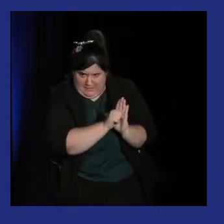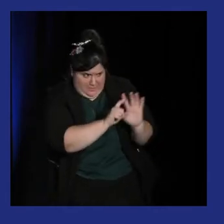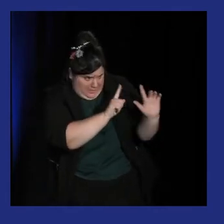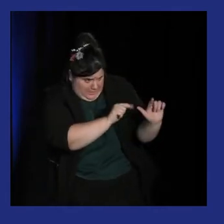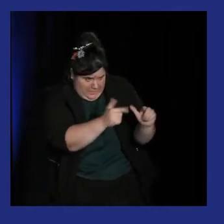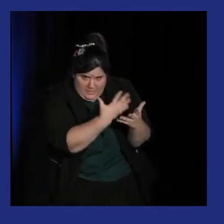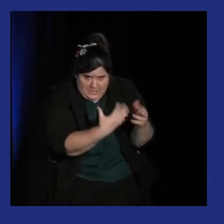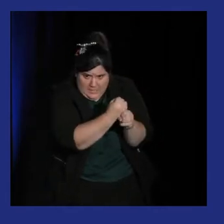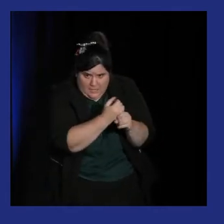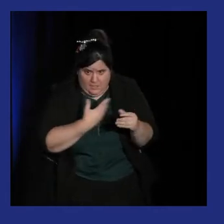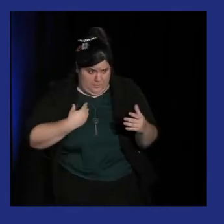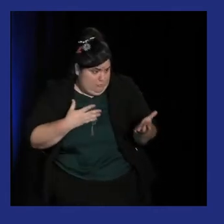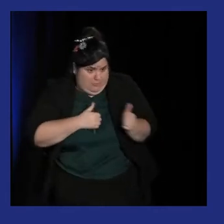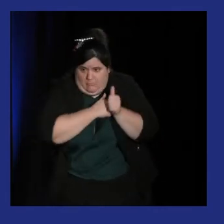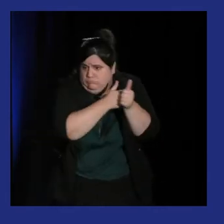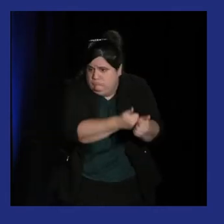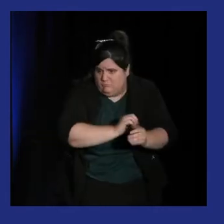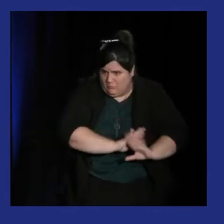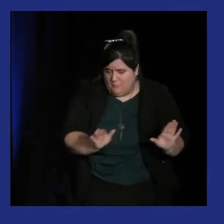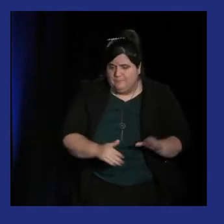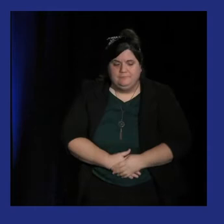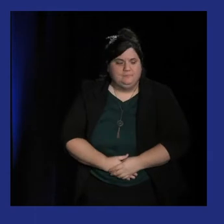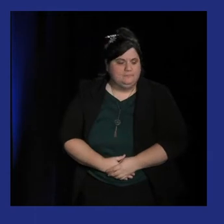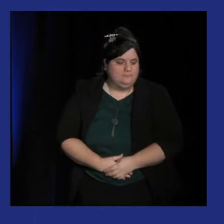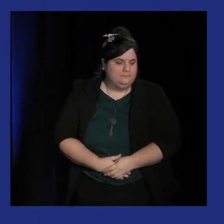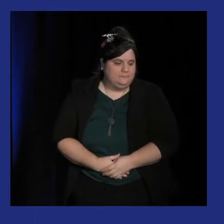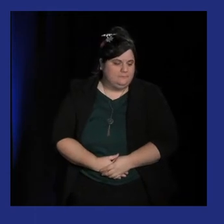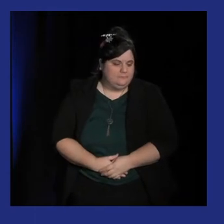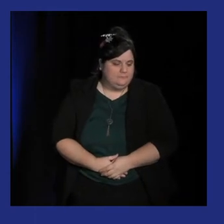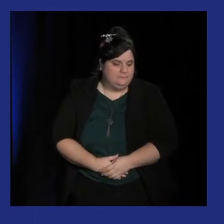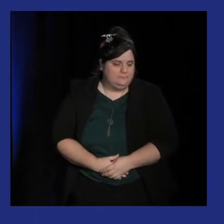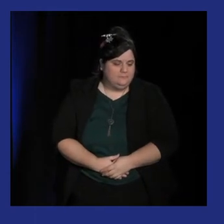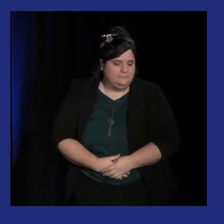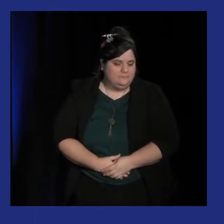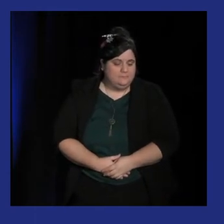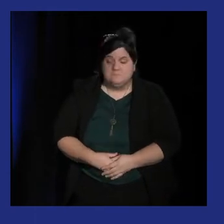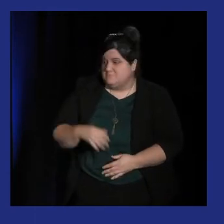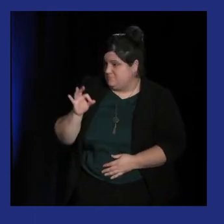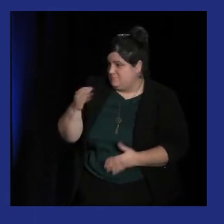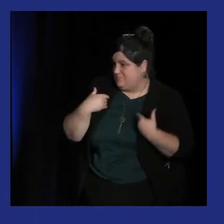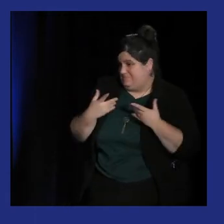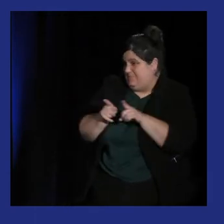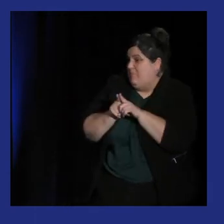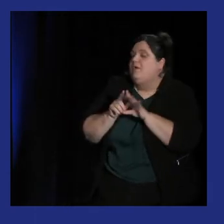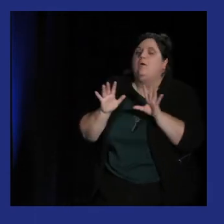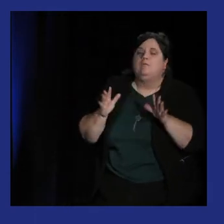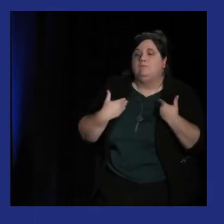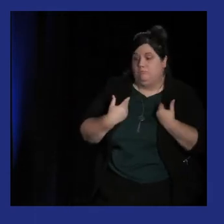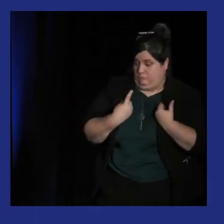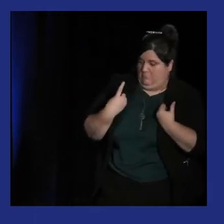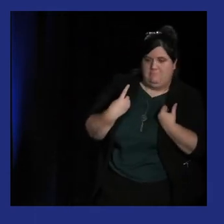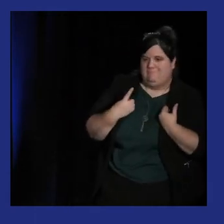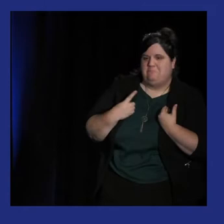quoi oui alors moi c'est c'est pareil alors évidemment je parle de mon expo personnelle mais comme je l'ai précisé je suis pas le seul à avoir